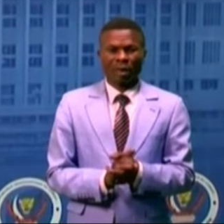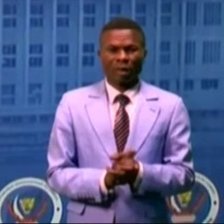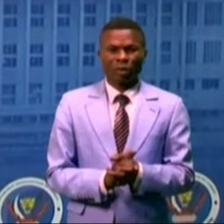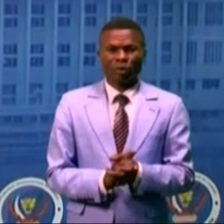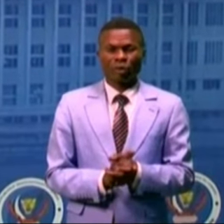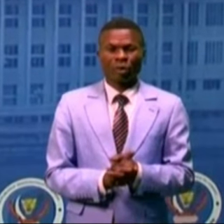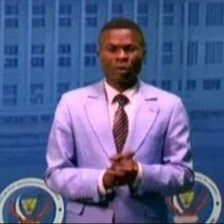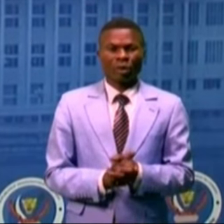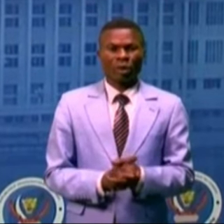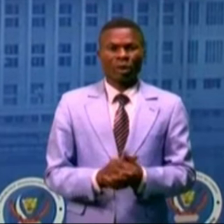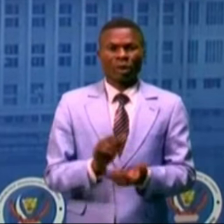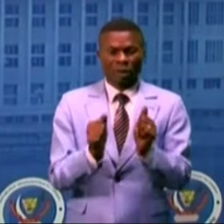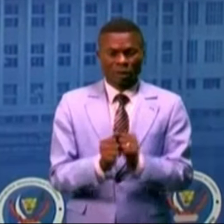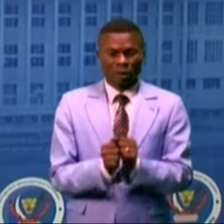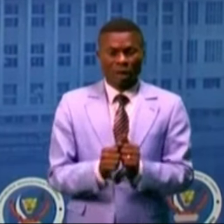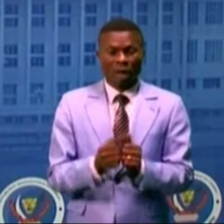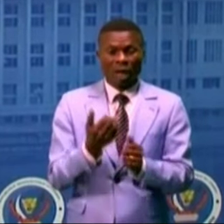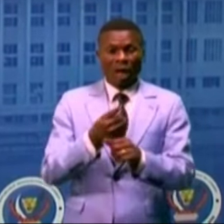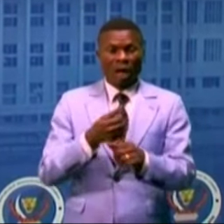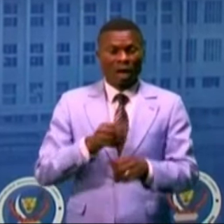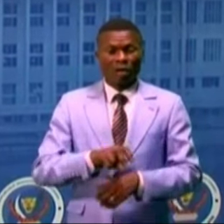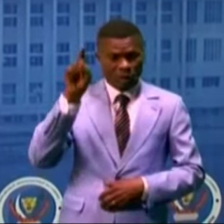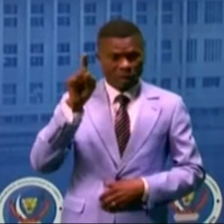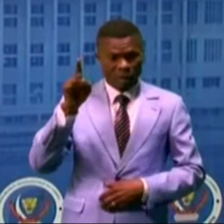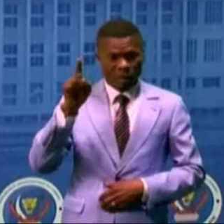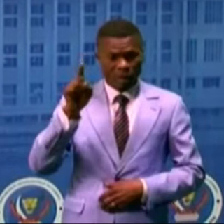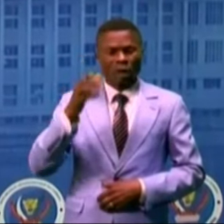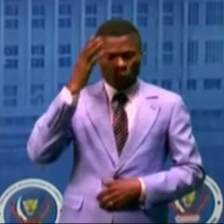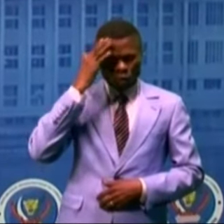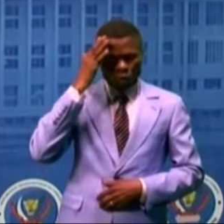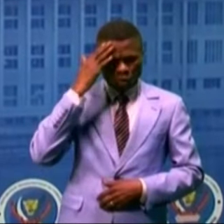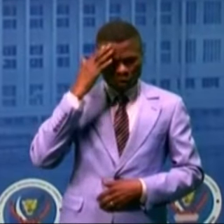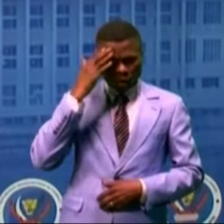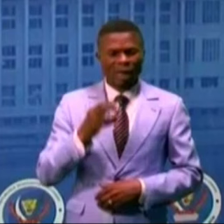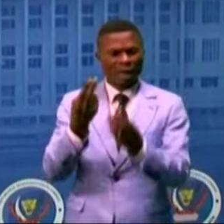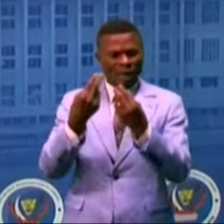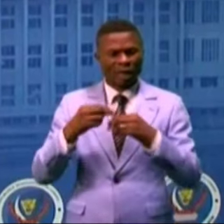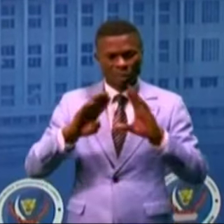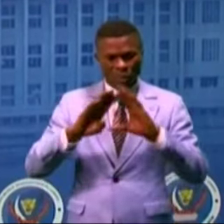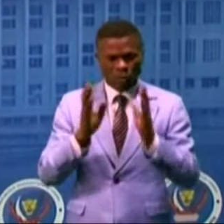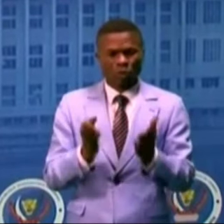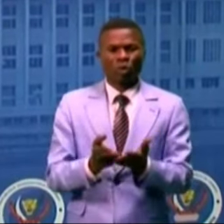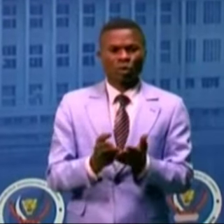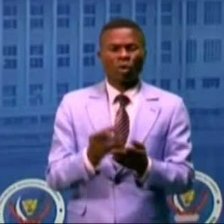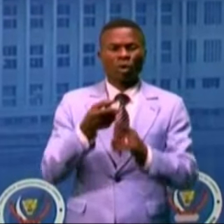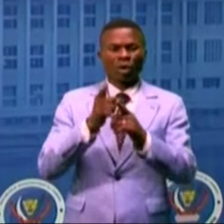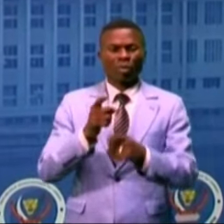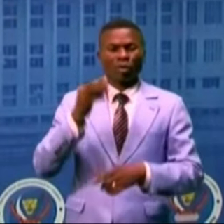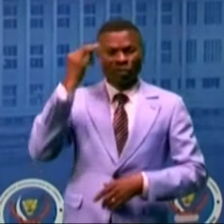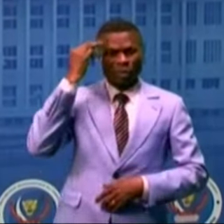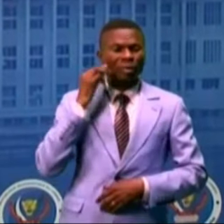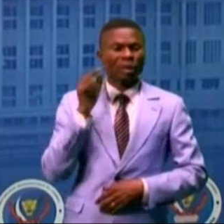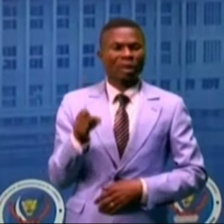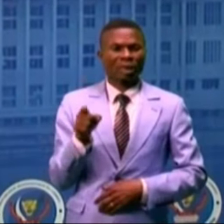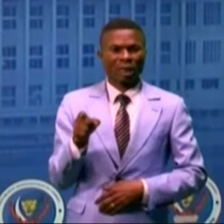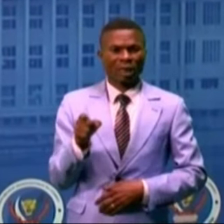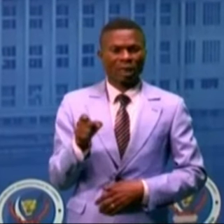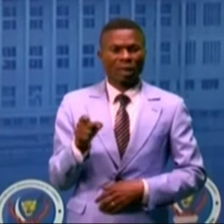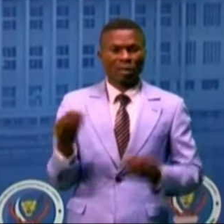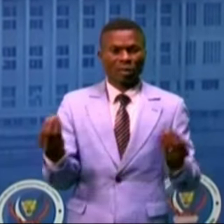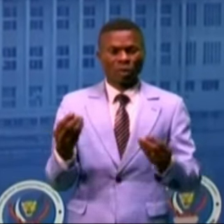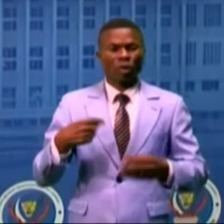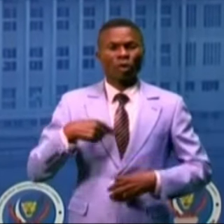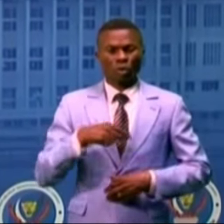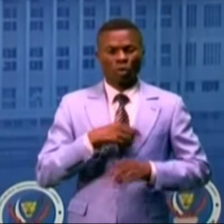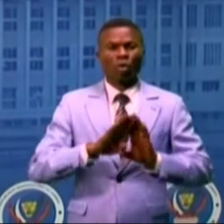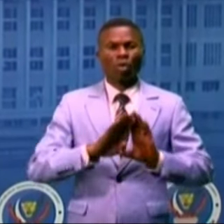certain qu'avant notre descente, nous aurons au moins les éléments ou la réponse des membres du gouvernement. À ce moment-là, nous